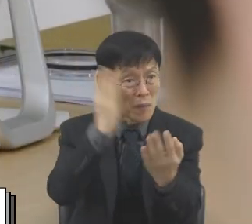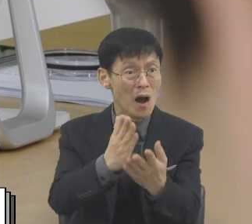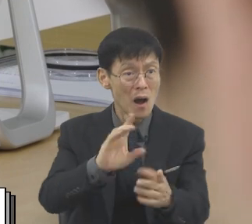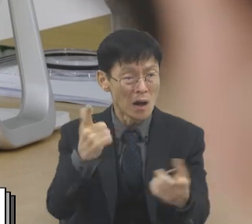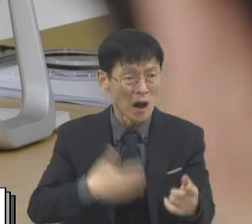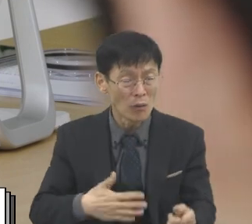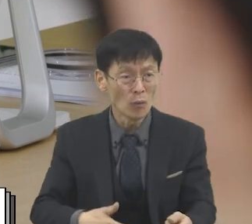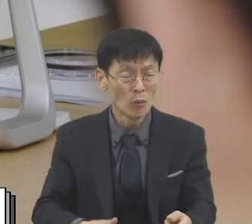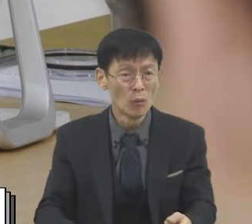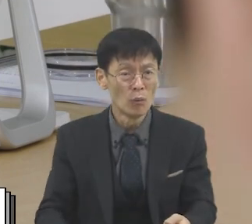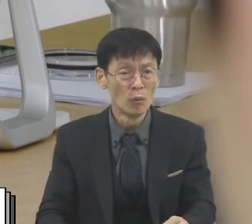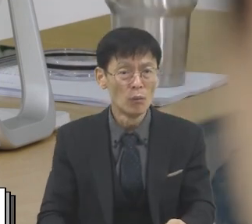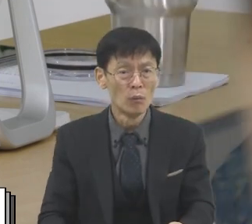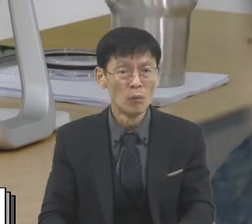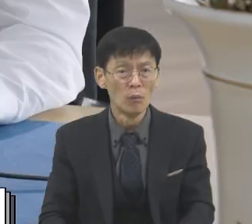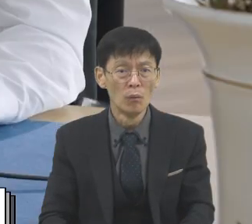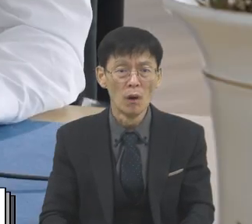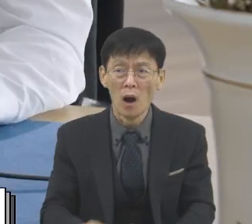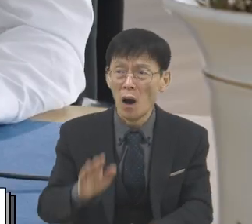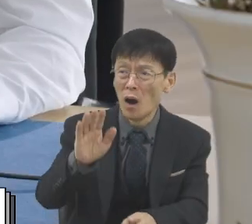곳이 아니에요.